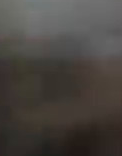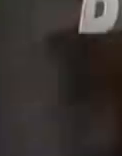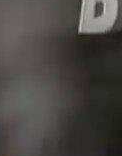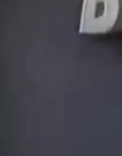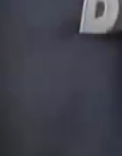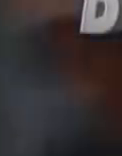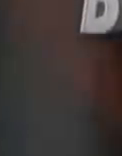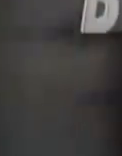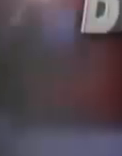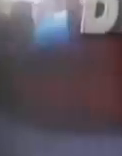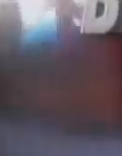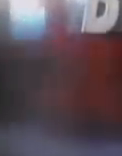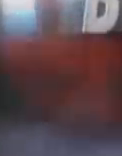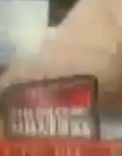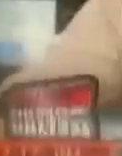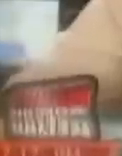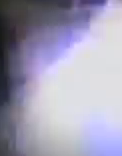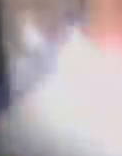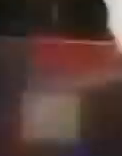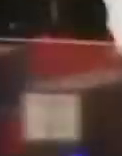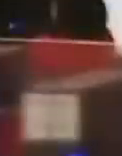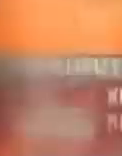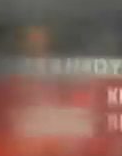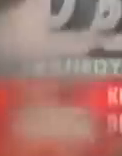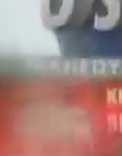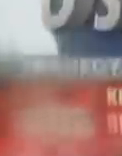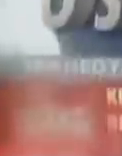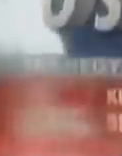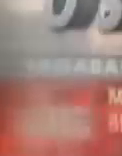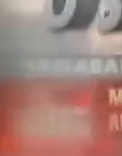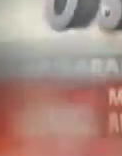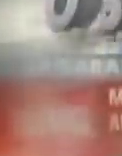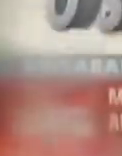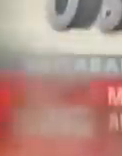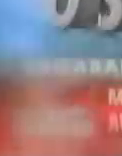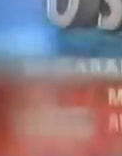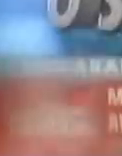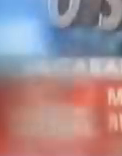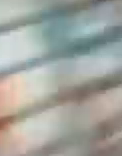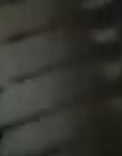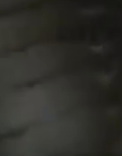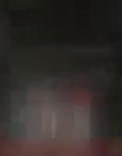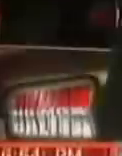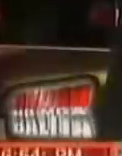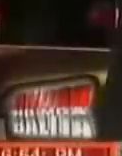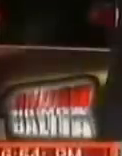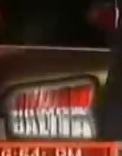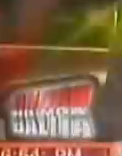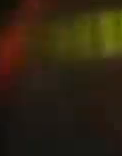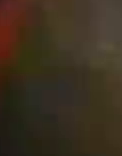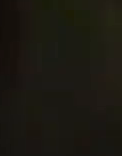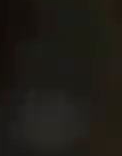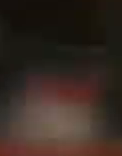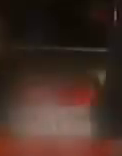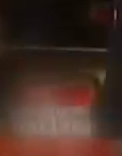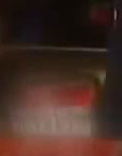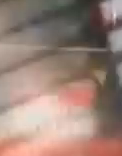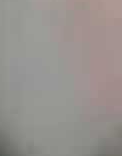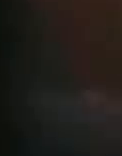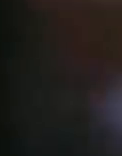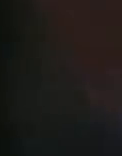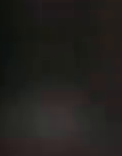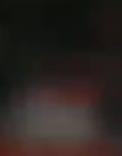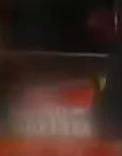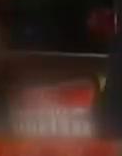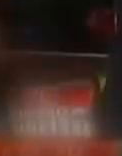Pilipinas. Balitang walang boundary. Umaarangkada headline man o balitang walang tigil. Won't be signing off until the